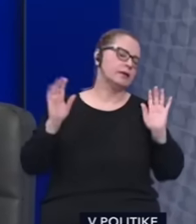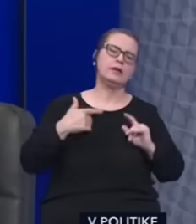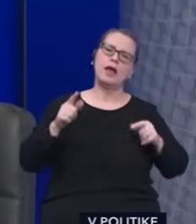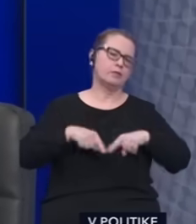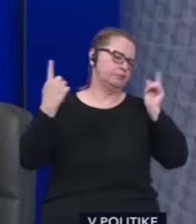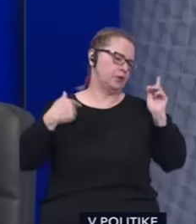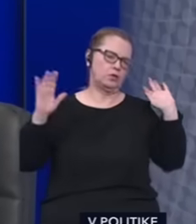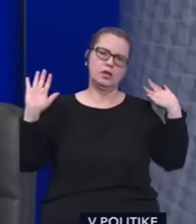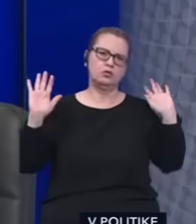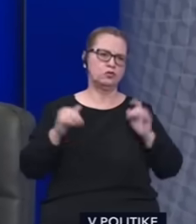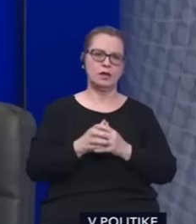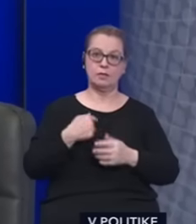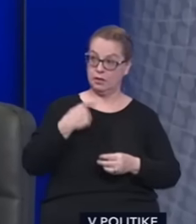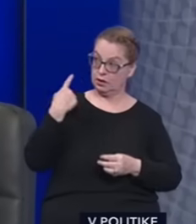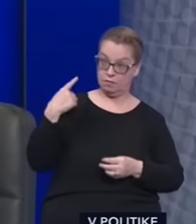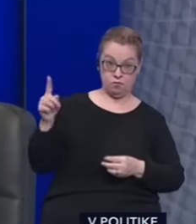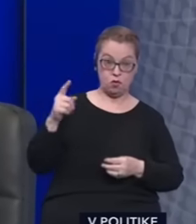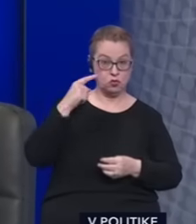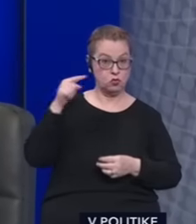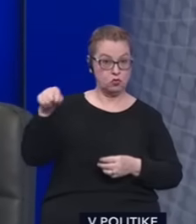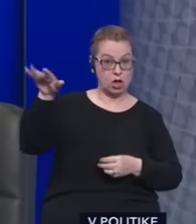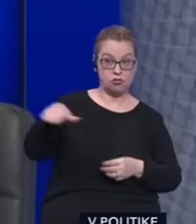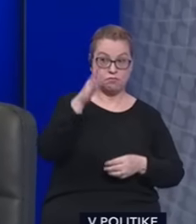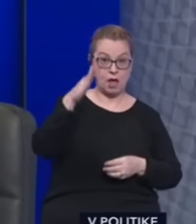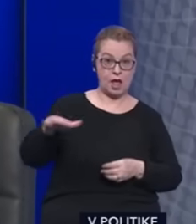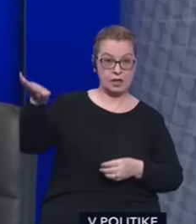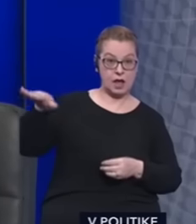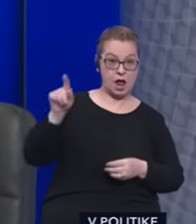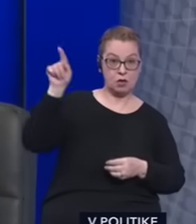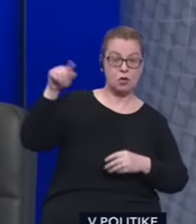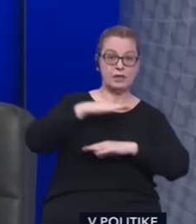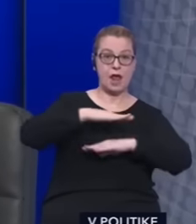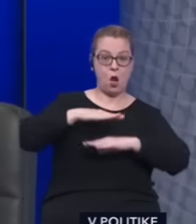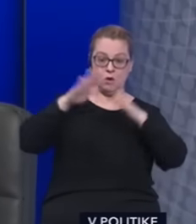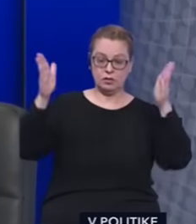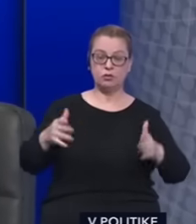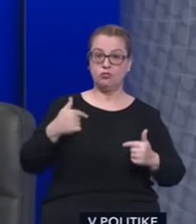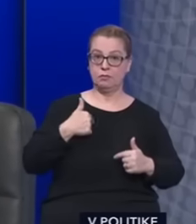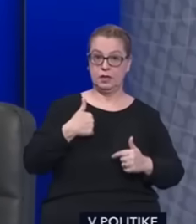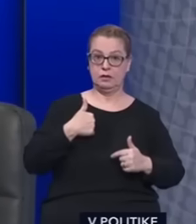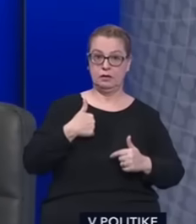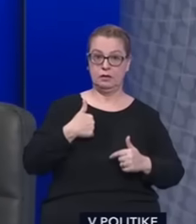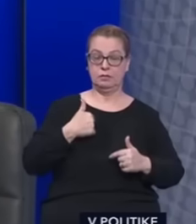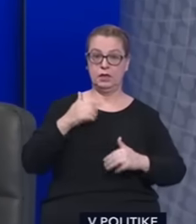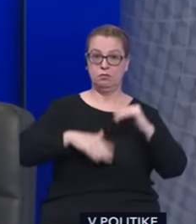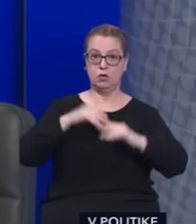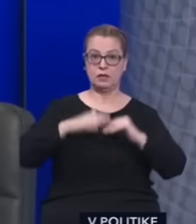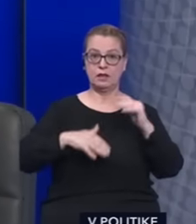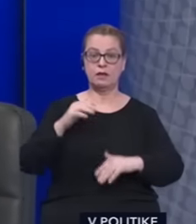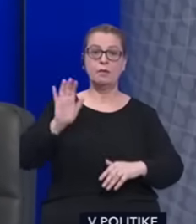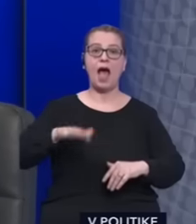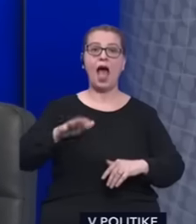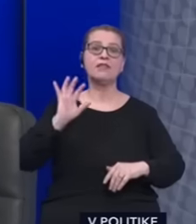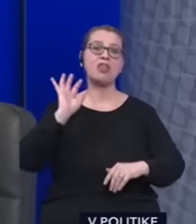ohradím. Keď pôjdeme von, ukážem vám túto na Bajkalskej za domov športu telocvičňu, ktorú sme postavili my cez Hádzanársky